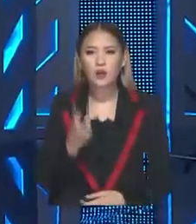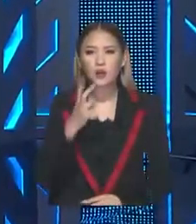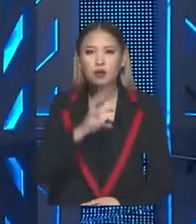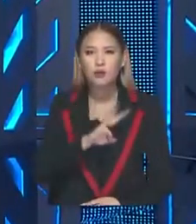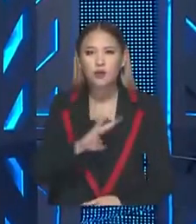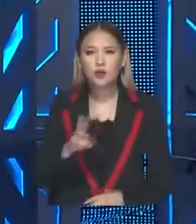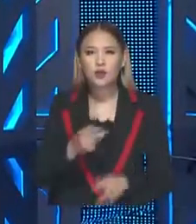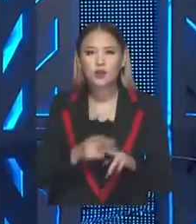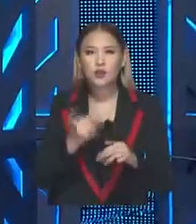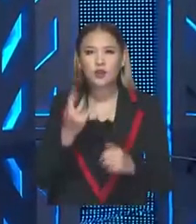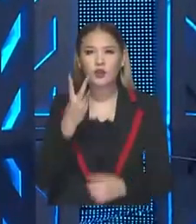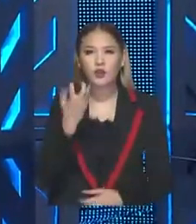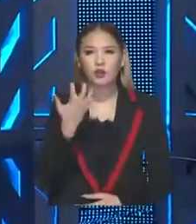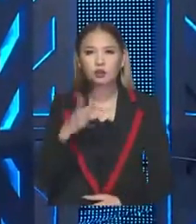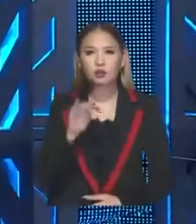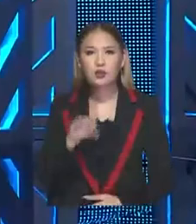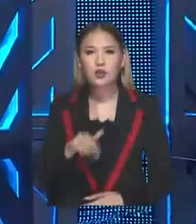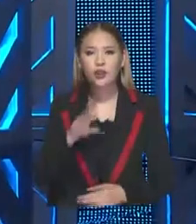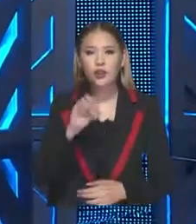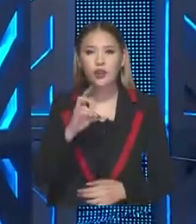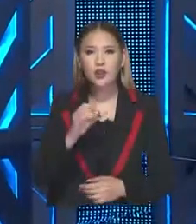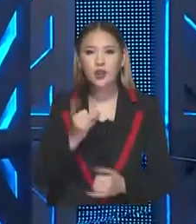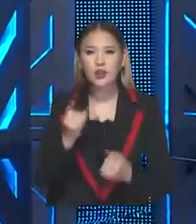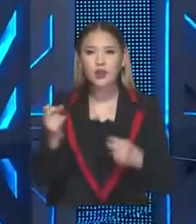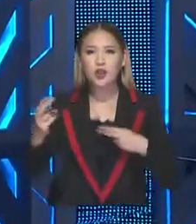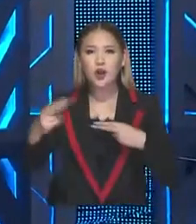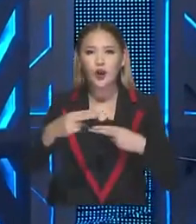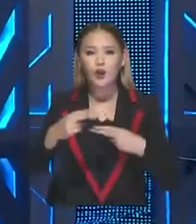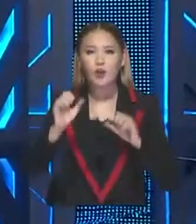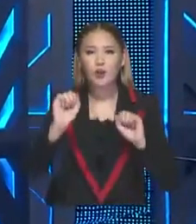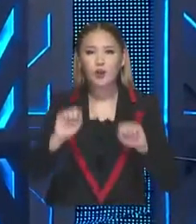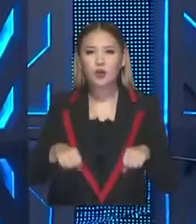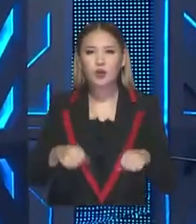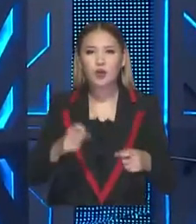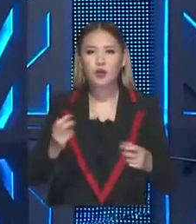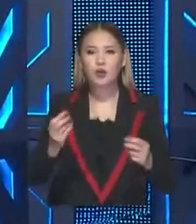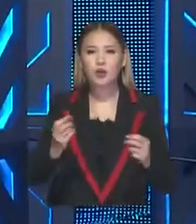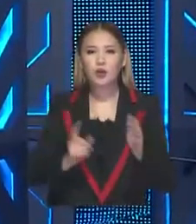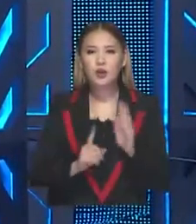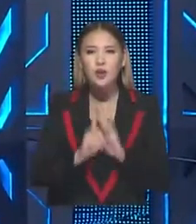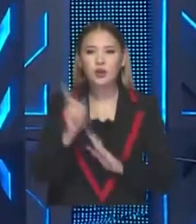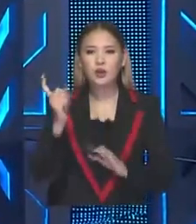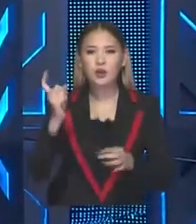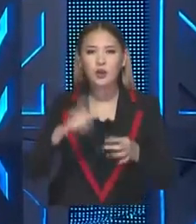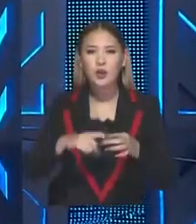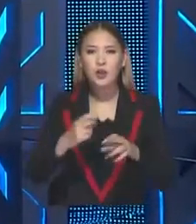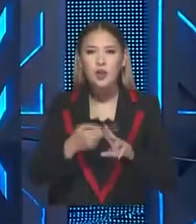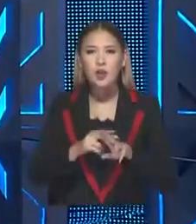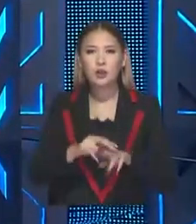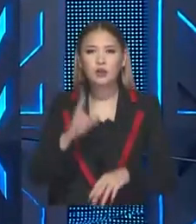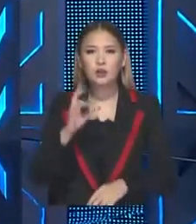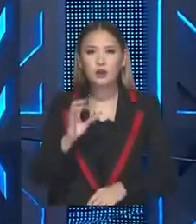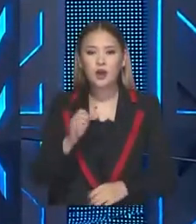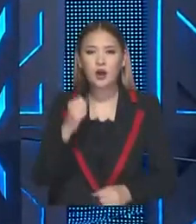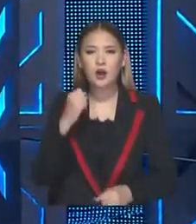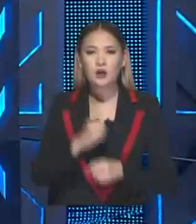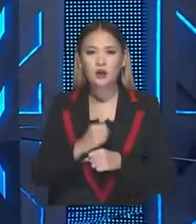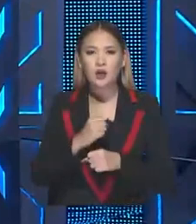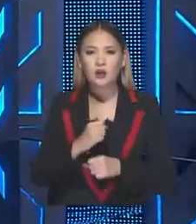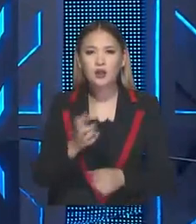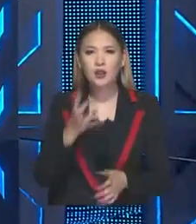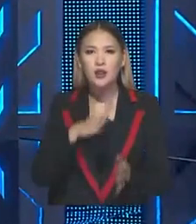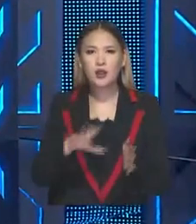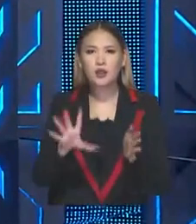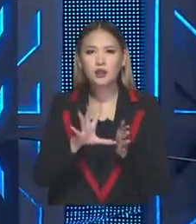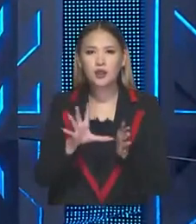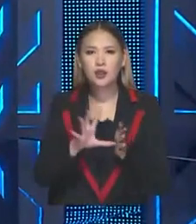басталса, енді 250 мың теңгеге утилизациямен алғашқы тіркеуін жасатып алуға болады. Бірақ қатаң талабы